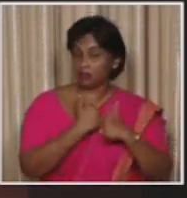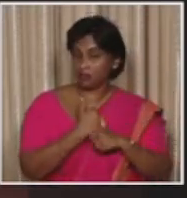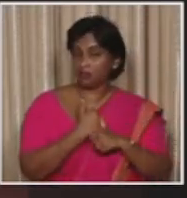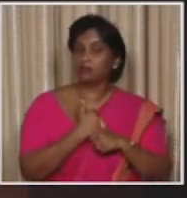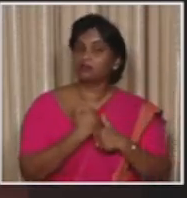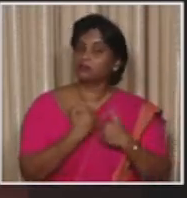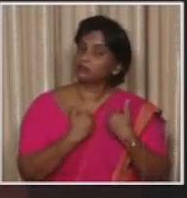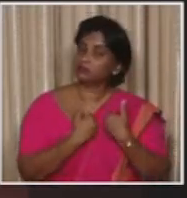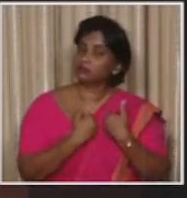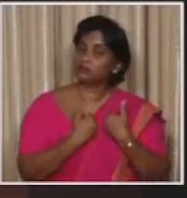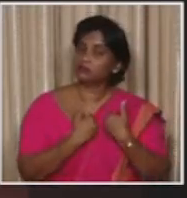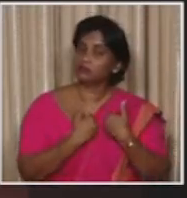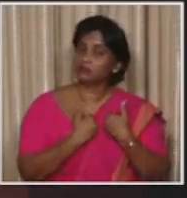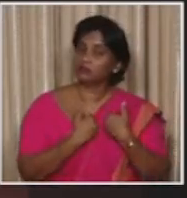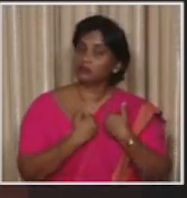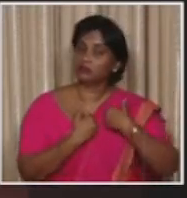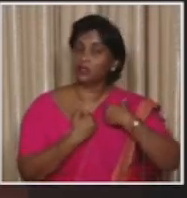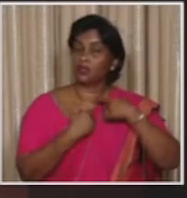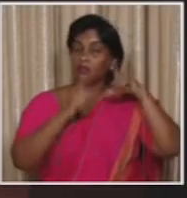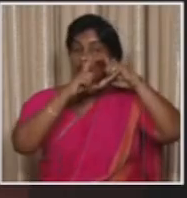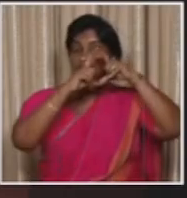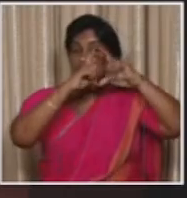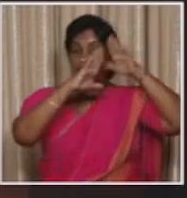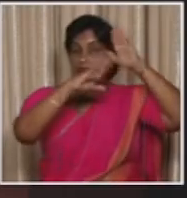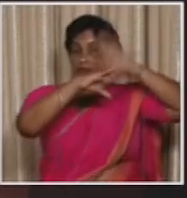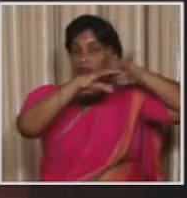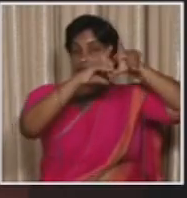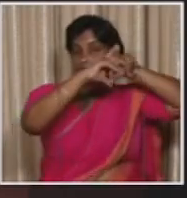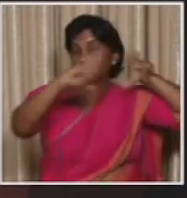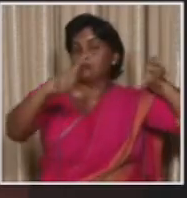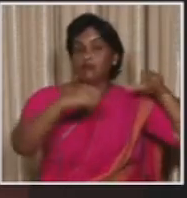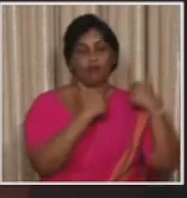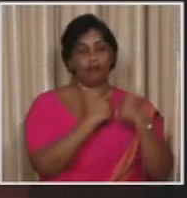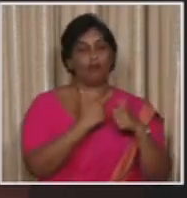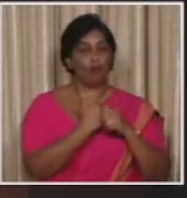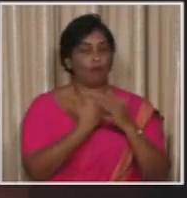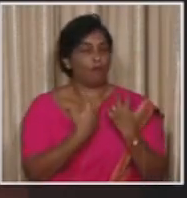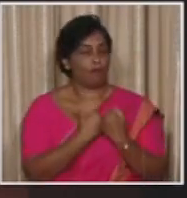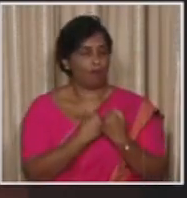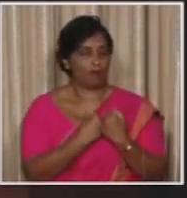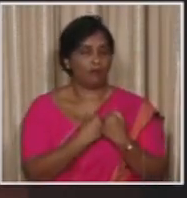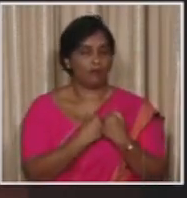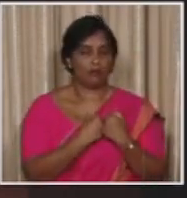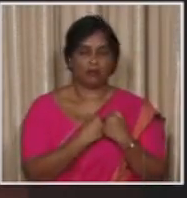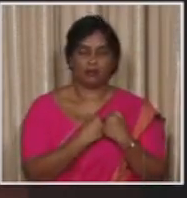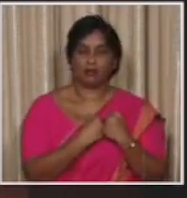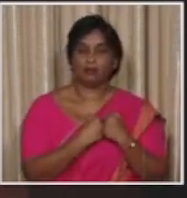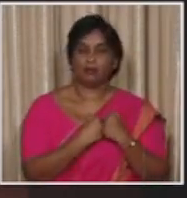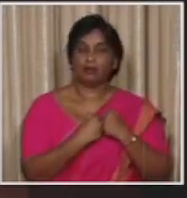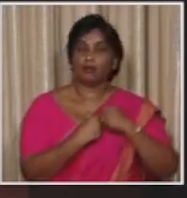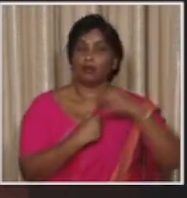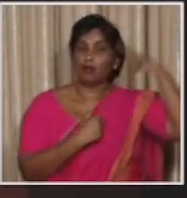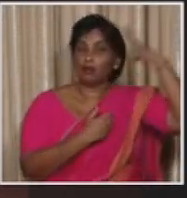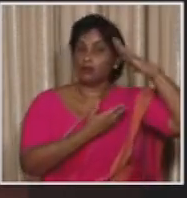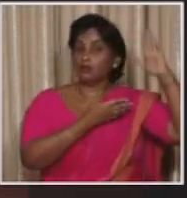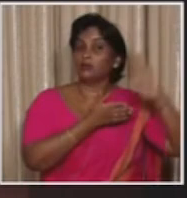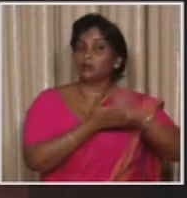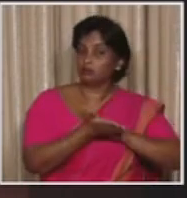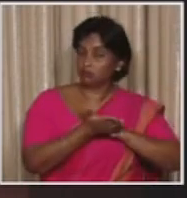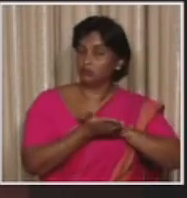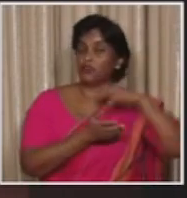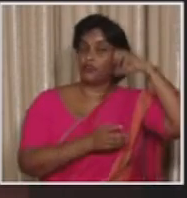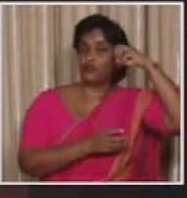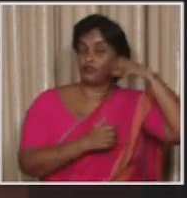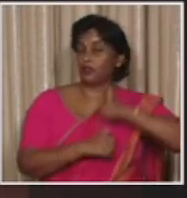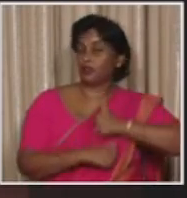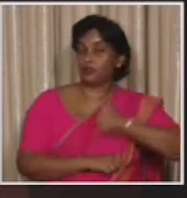අපි සෝලා පද්ධති ක්‍රියාත්මක කරන්න ඕනේ කියලා. පුනර්ජනනීය බලශක්තිවලට මුල්